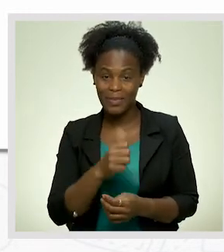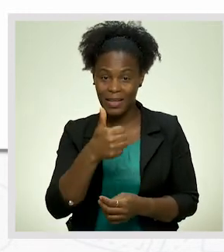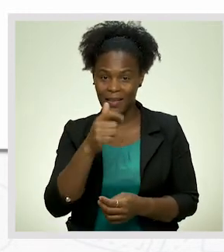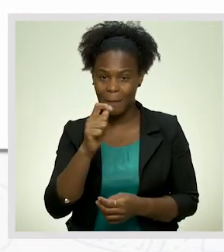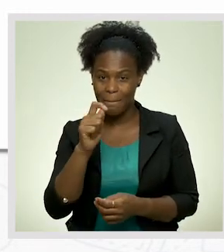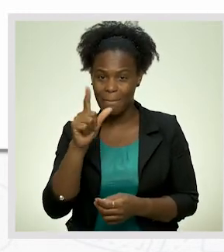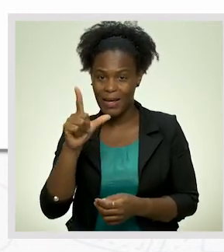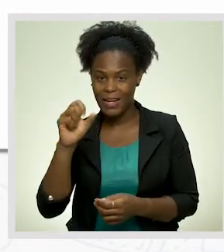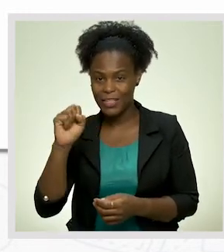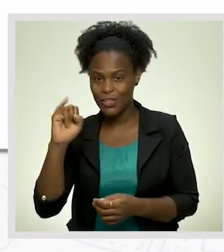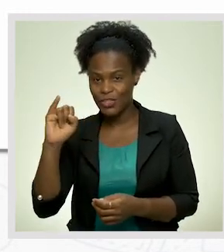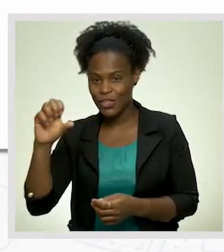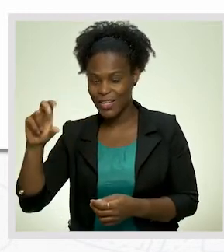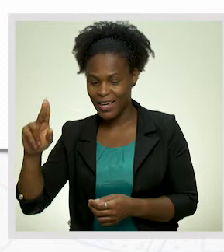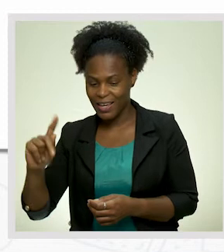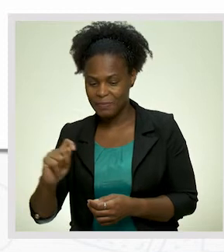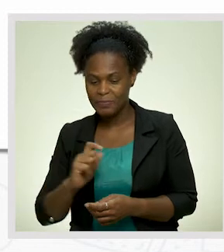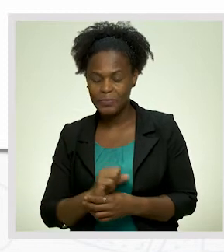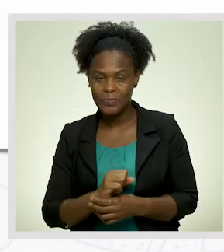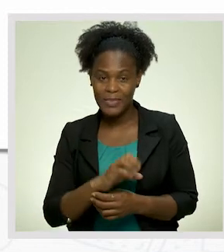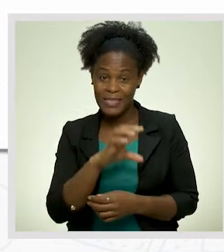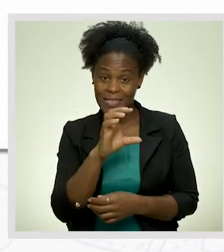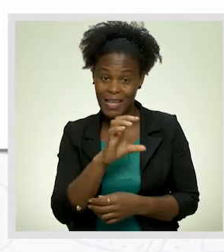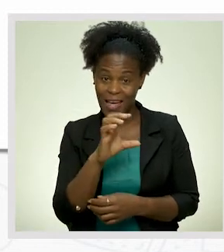Belgique. C,